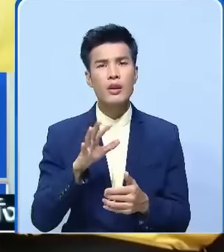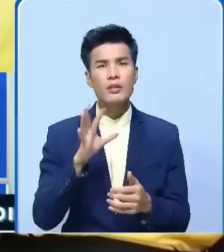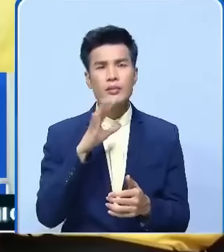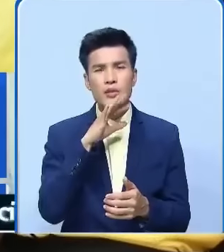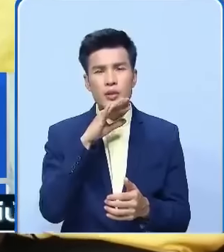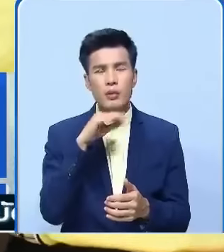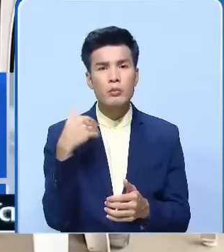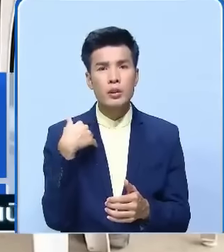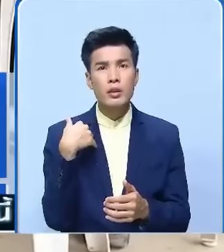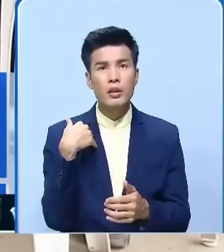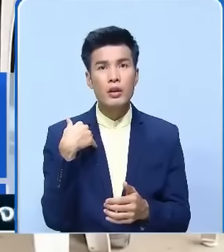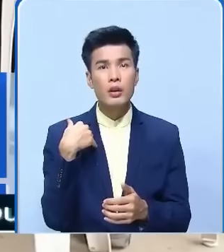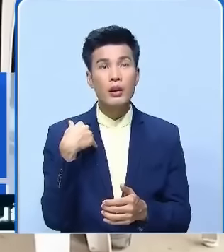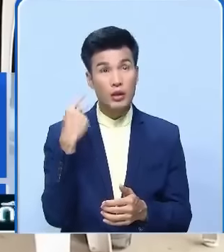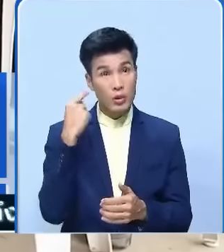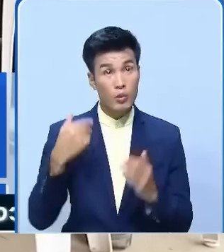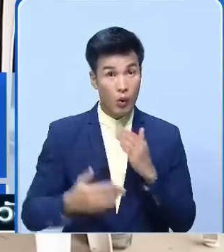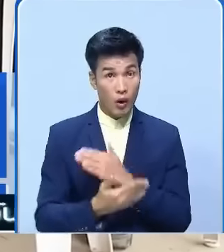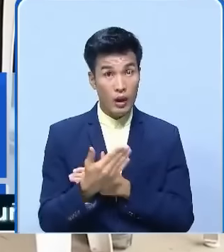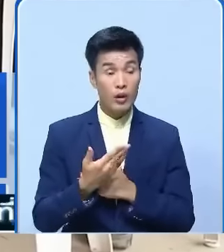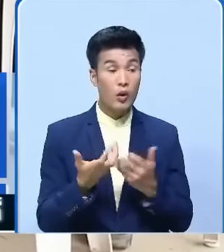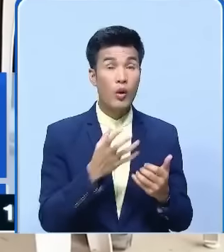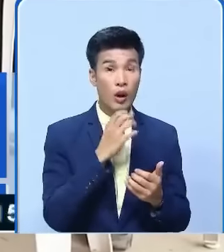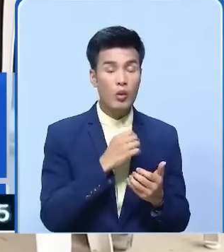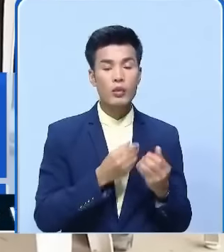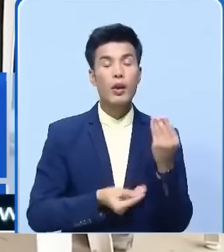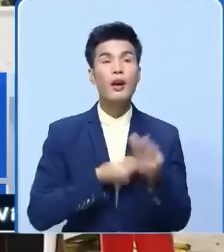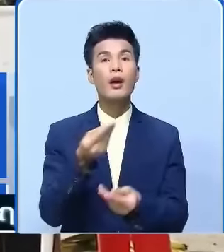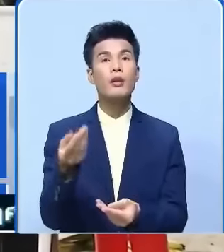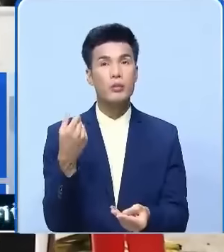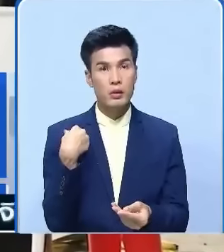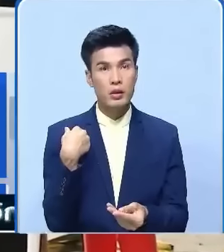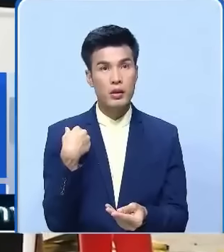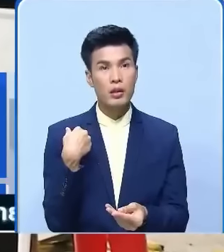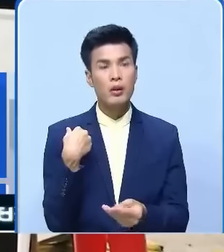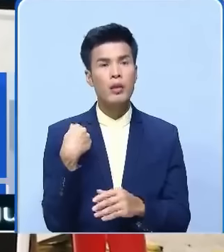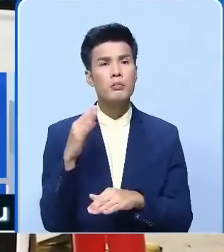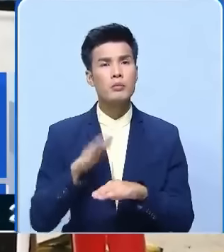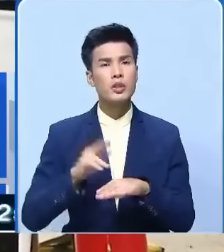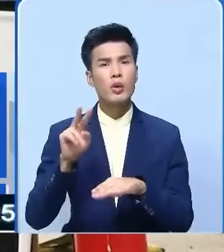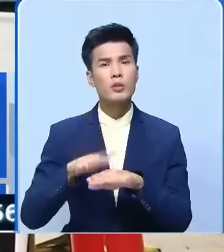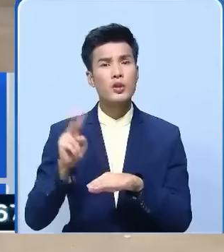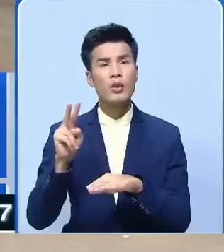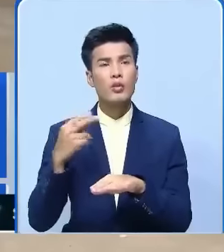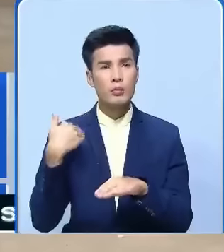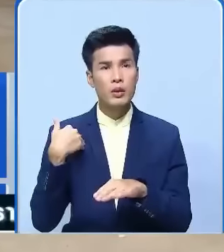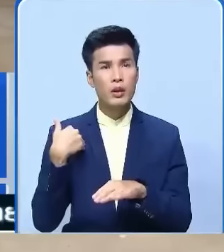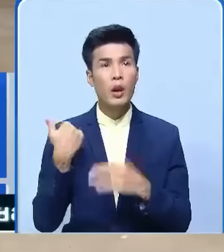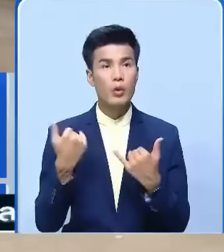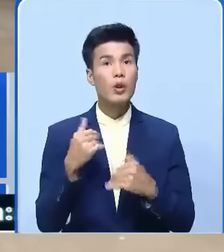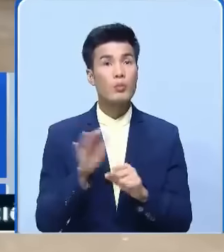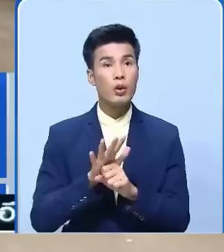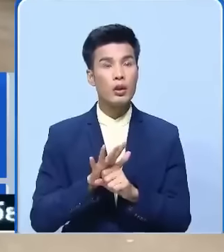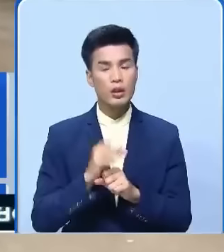ไม่บางคนเขาบางบ้านเขาถือโอกาสนี้ในการที่จะระบายของออกนึกออกไหมเหมือนแบบ ไม่ใ ช่มันมีช่วงเวลานี้พอดี